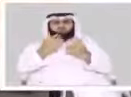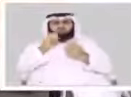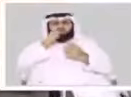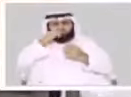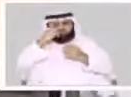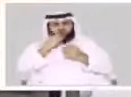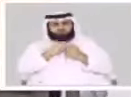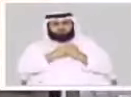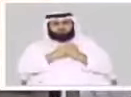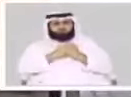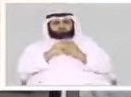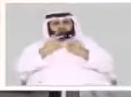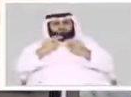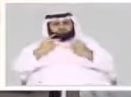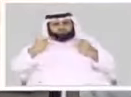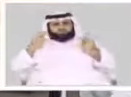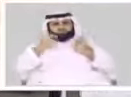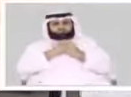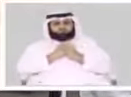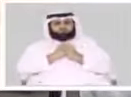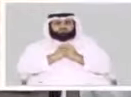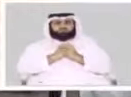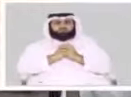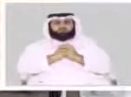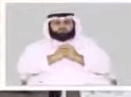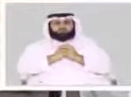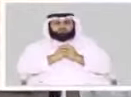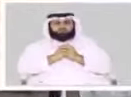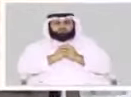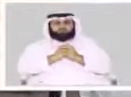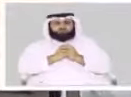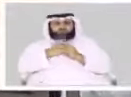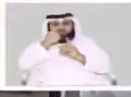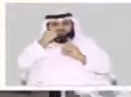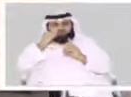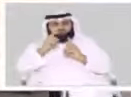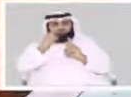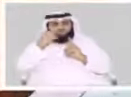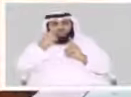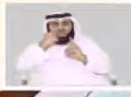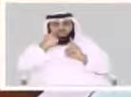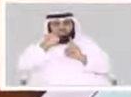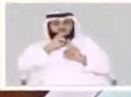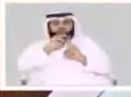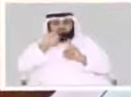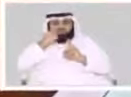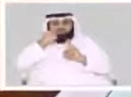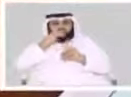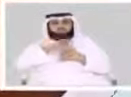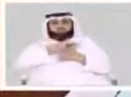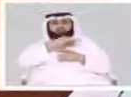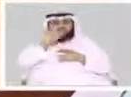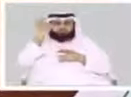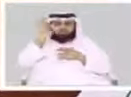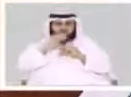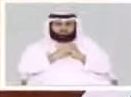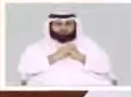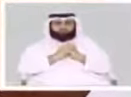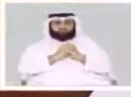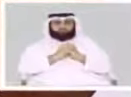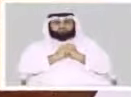الخمر، أو الأمر بحفظ يعني النفس في قوله سبحانه وتعالى من أحياها فكأنما أحيا الناس جميعا.